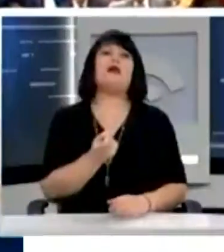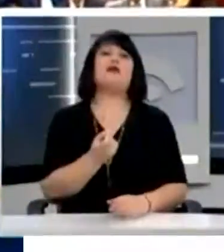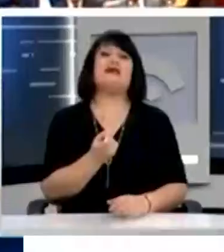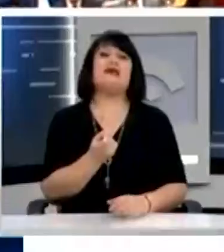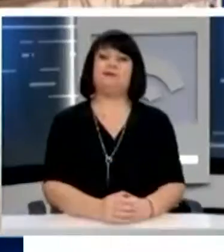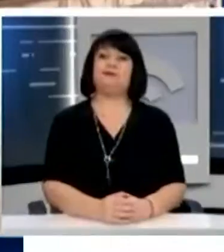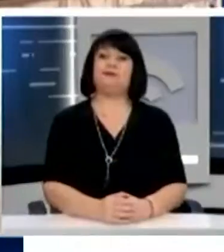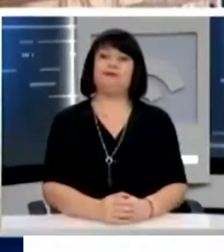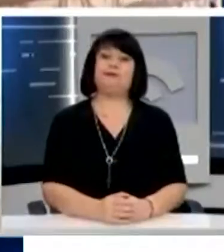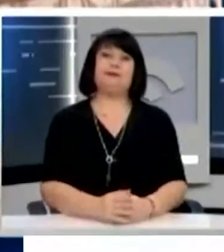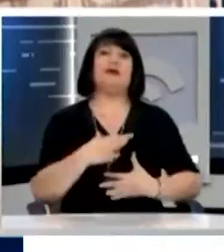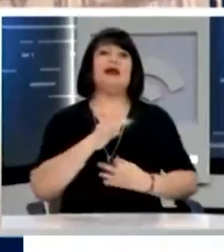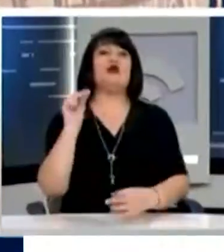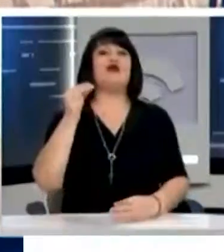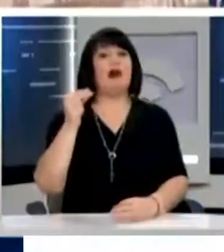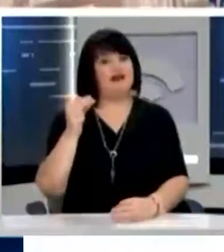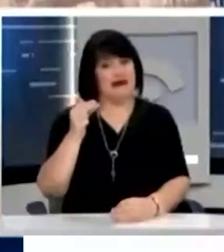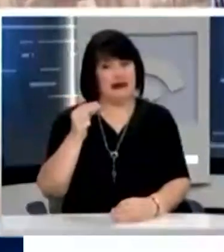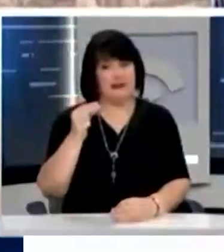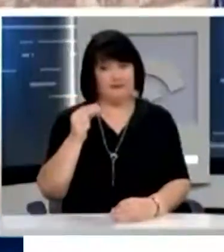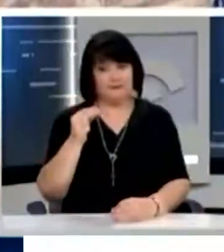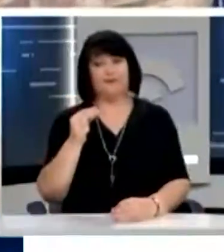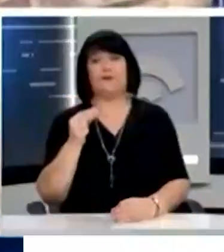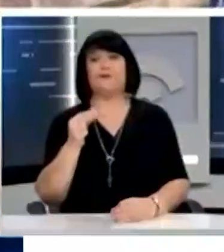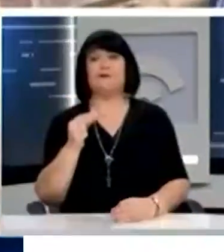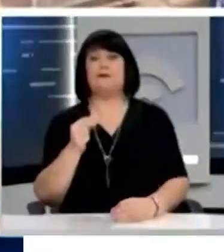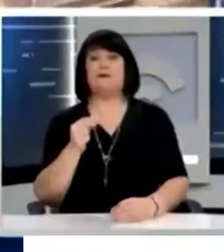αποτελέσει το επόμενο πεδίο σύγκρουσης στη Βουλή ανάμεσα σε κυβέρνηση και αντιπολίτευση.